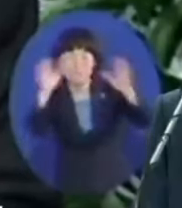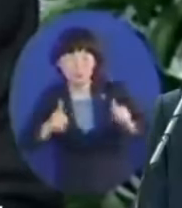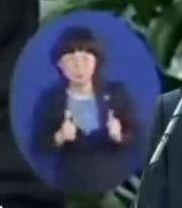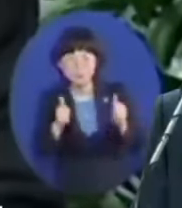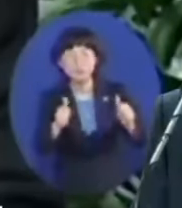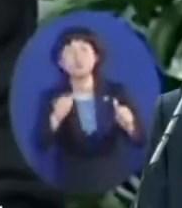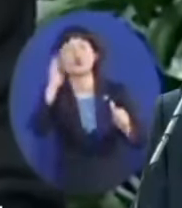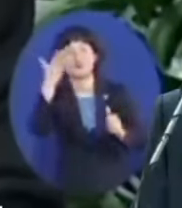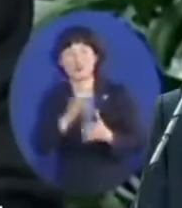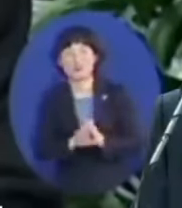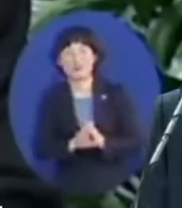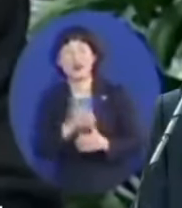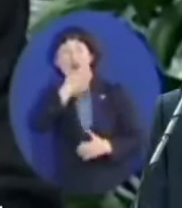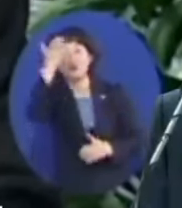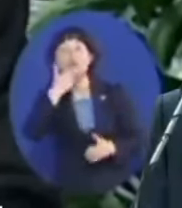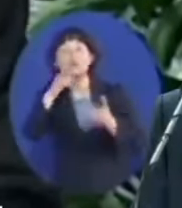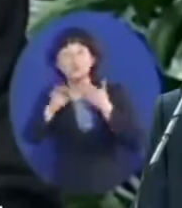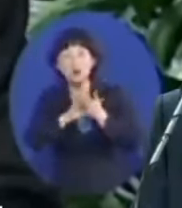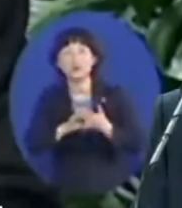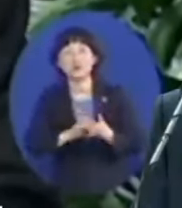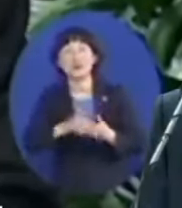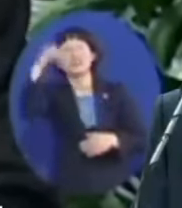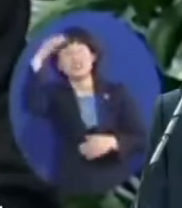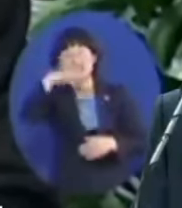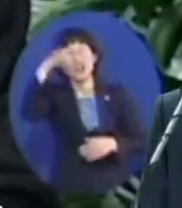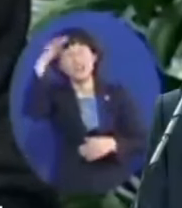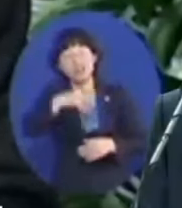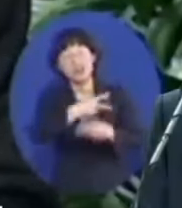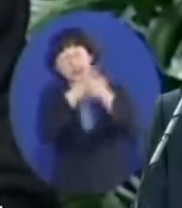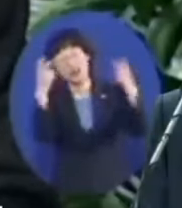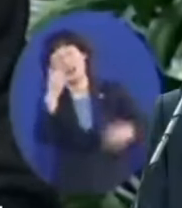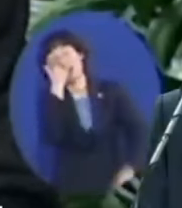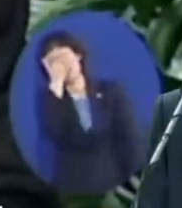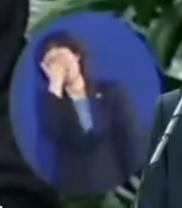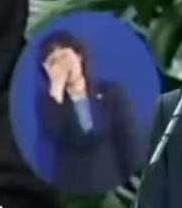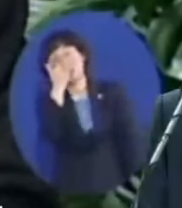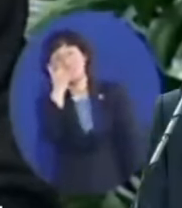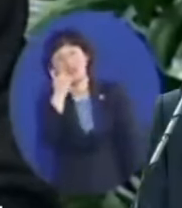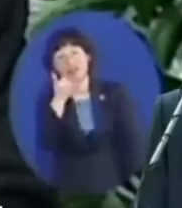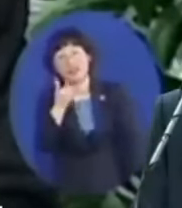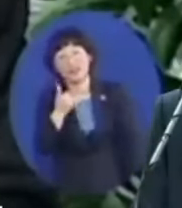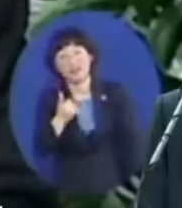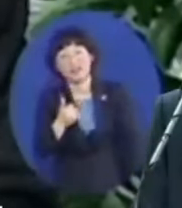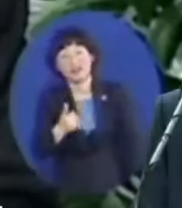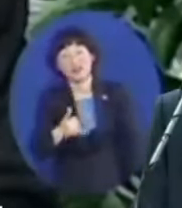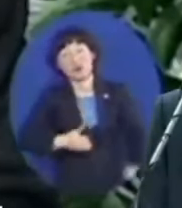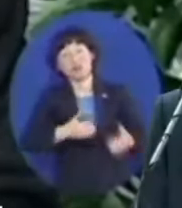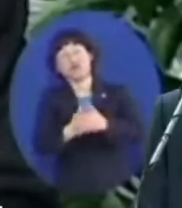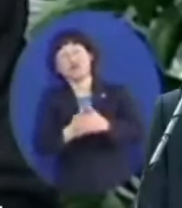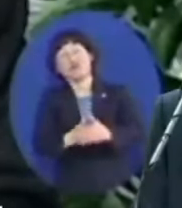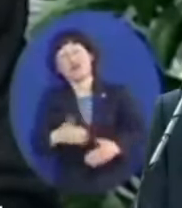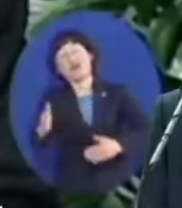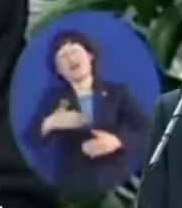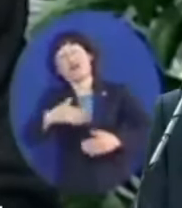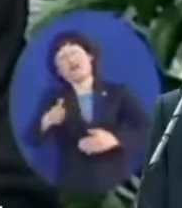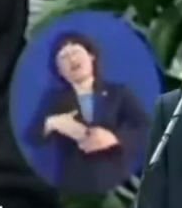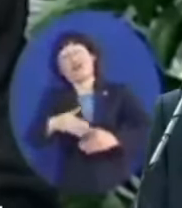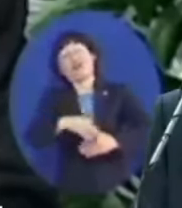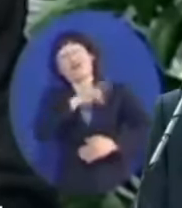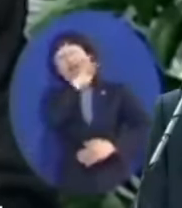만들어진 것입니다. 꿈이 없으면 그냥 늘 낮잠이나 자고 배나 부르면 배나 툭툭 두들기고